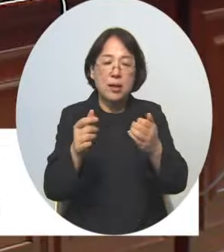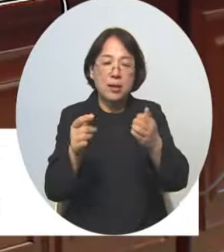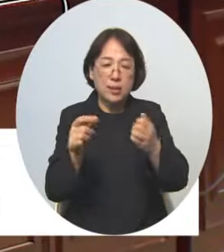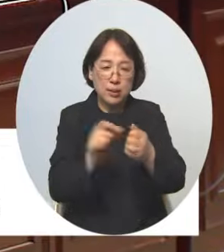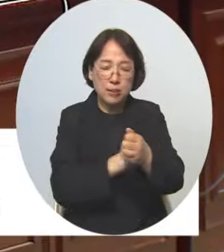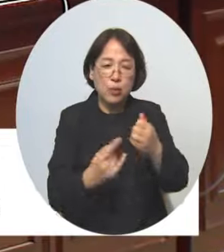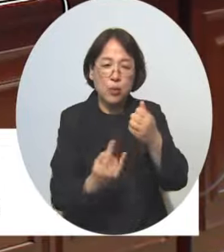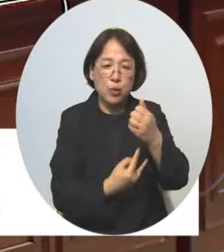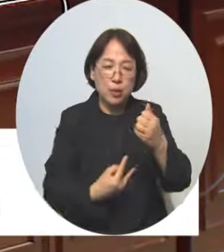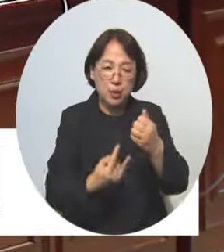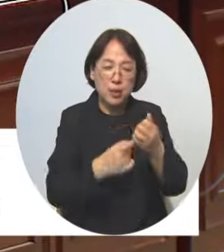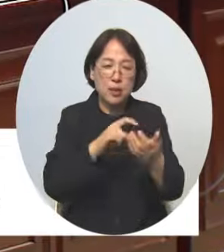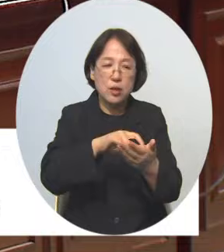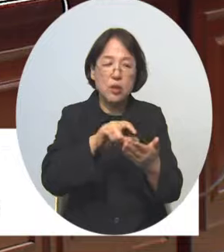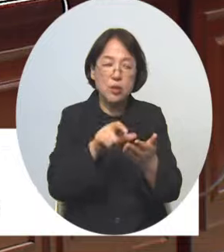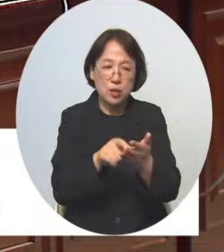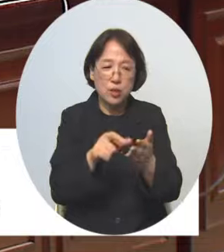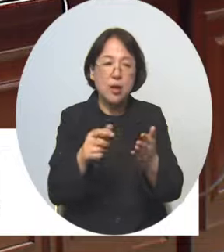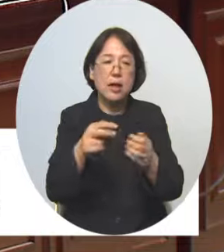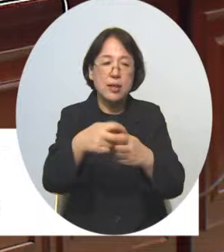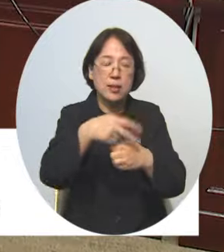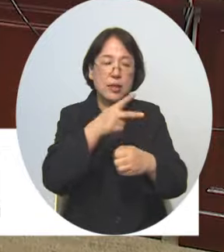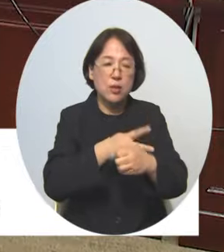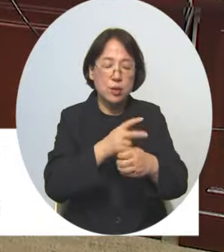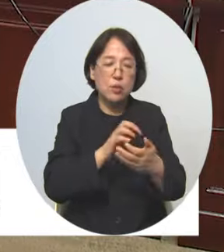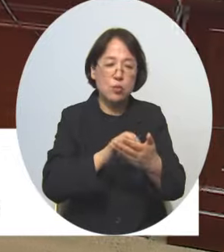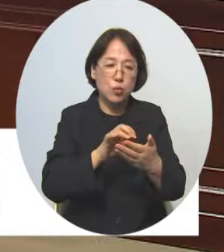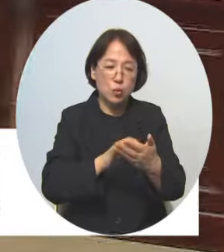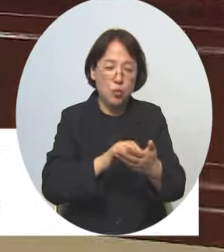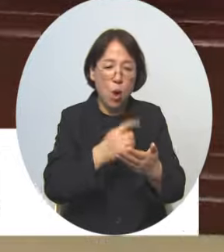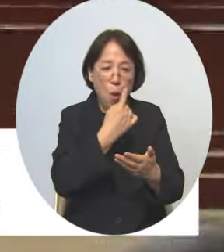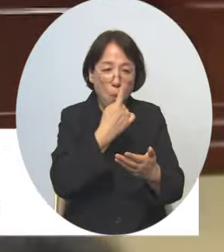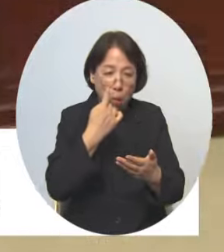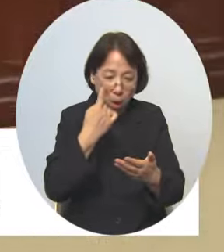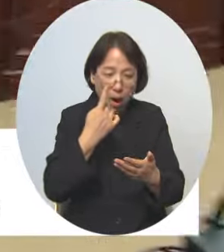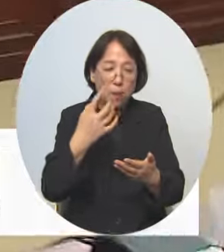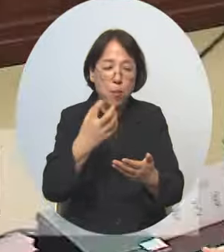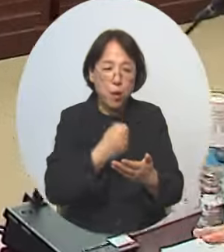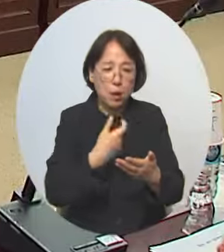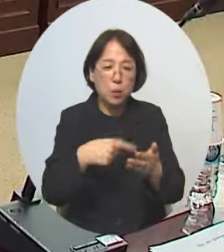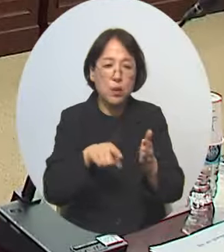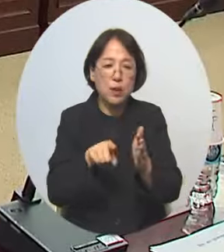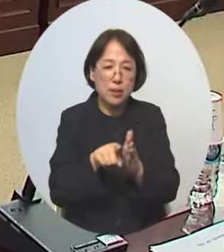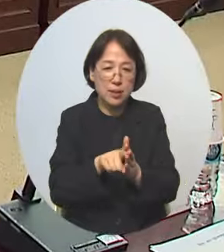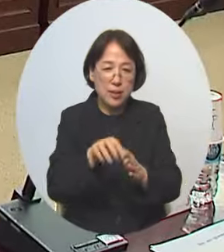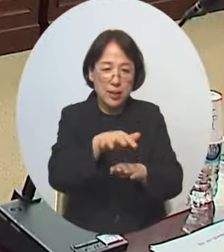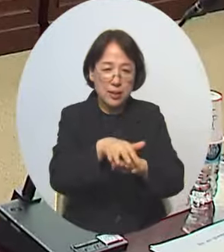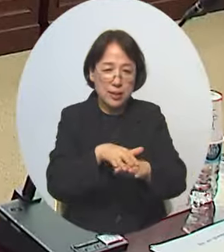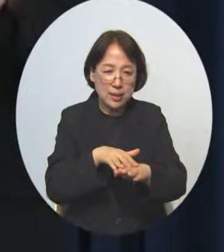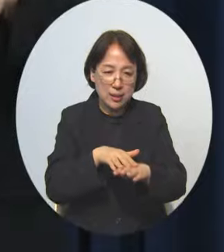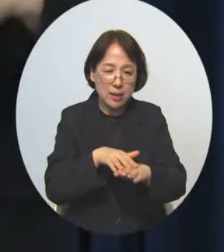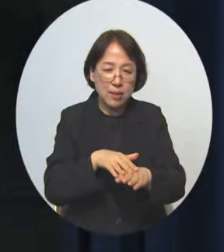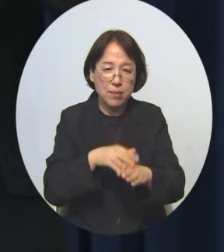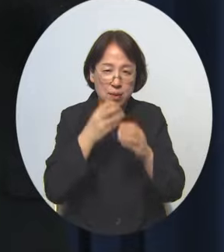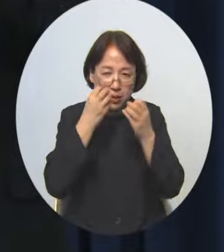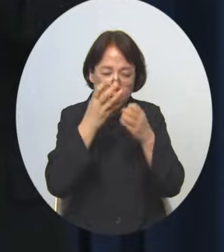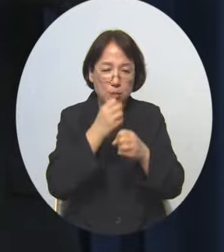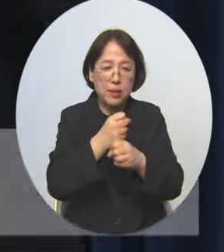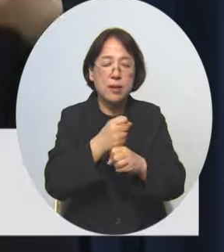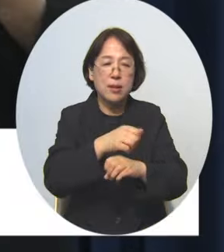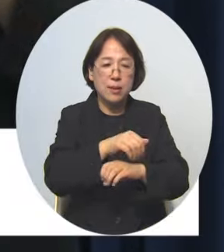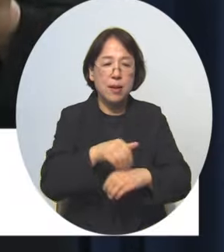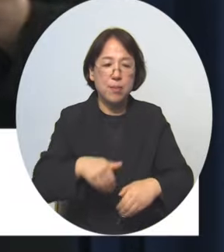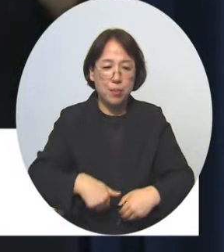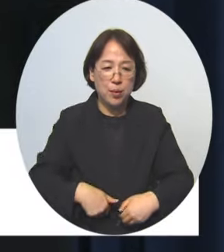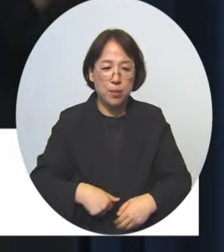규모의 의료인력을 적시에 확보하기 위해선 의사결정 시스템을 체계화할 필요가 있다고 밝혔습니다. 수급